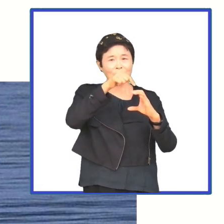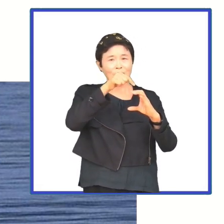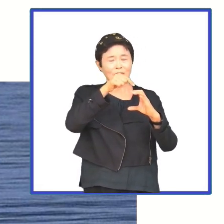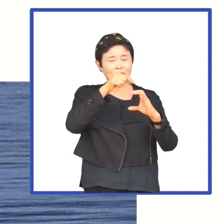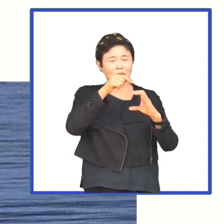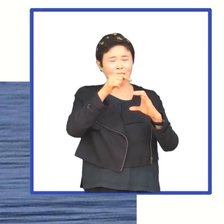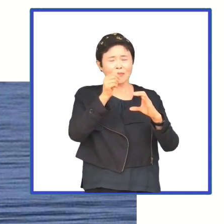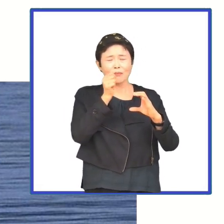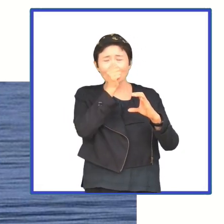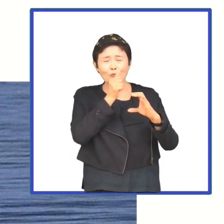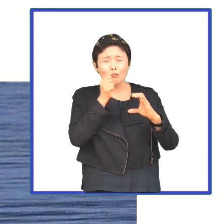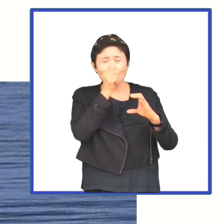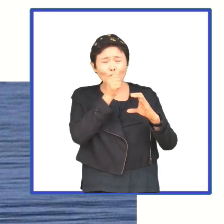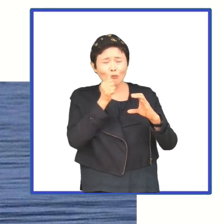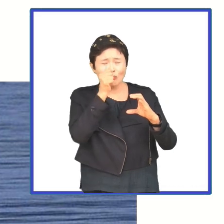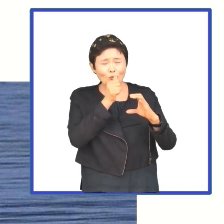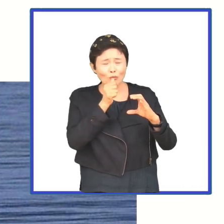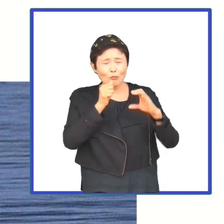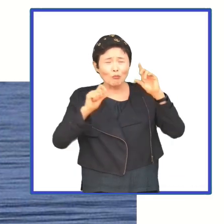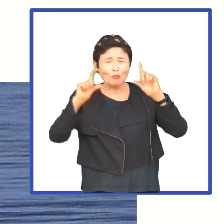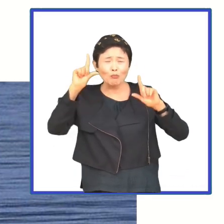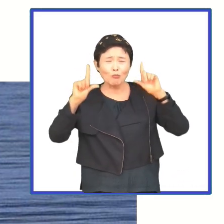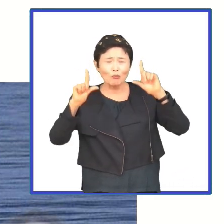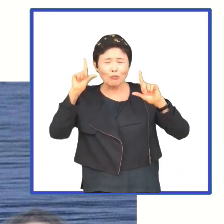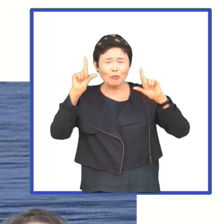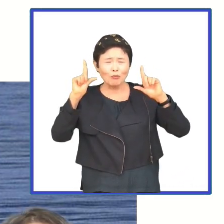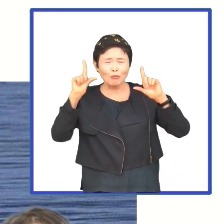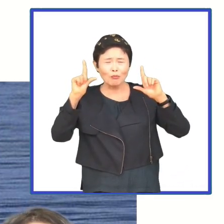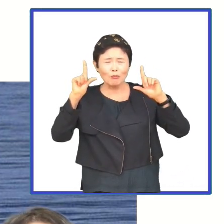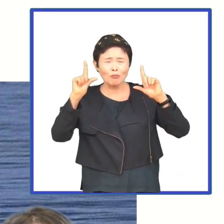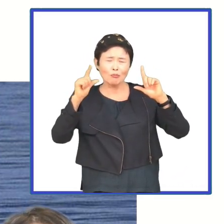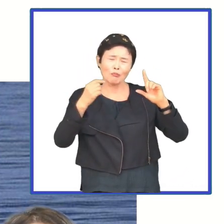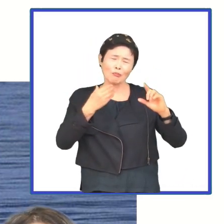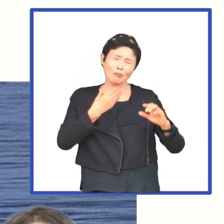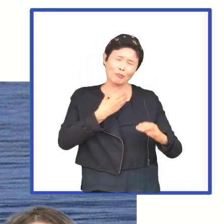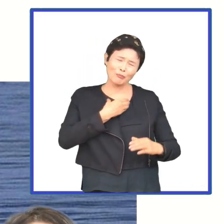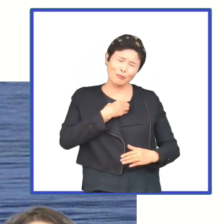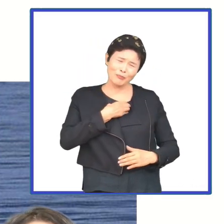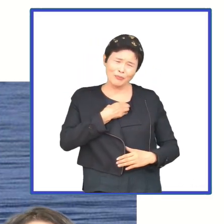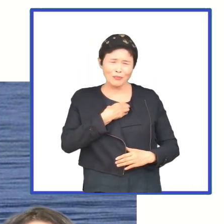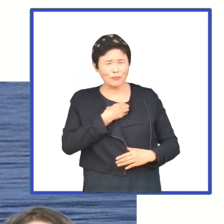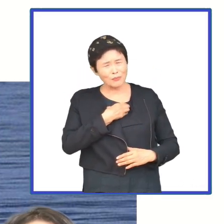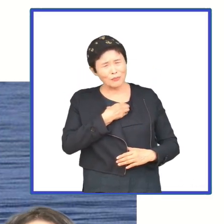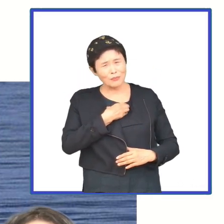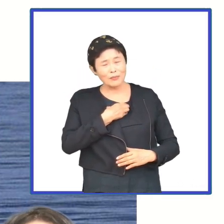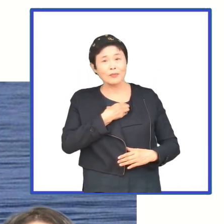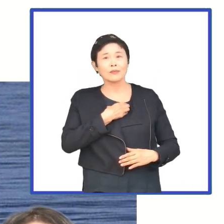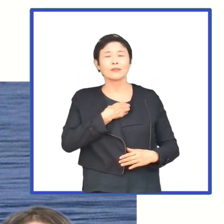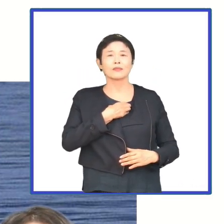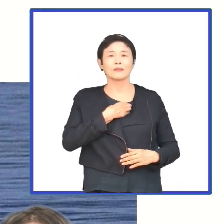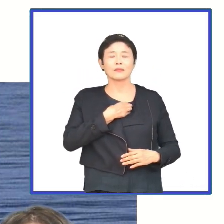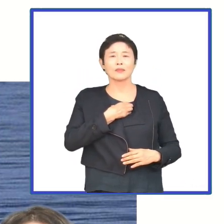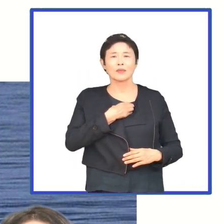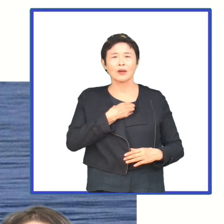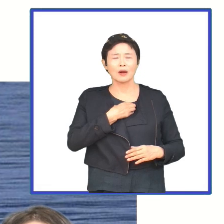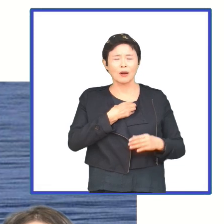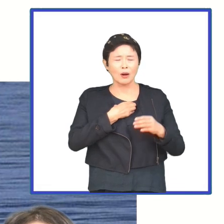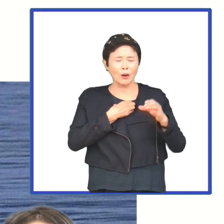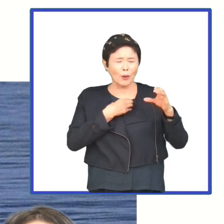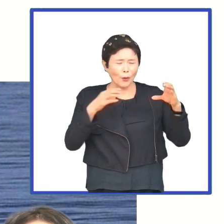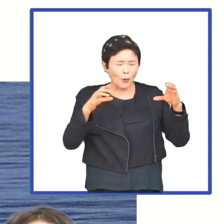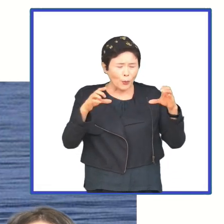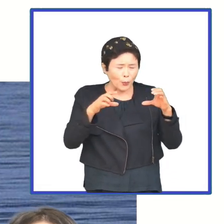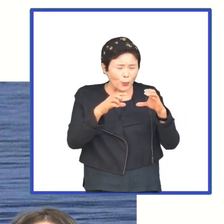모습이 어때 보이시나요? 조금 위태로워 보이진 않나요? 조금밖에 남지 않은 빙하